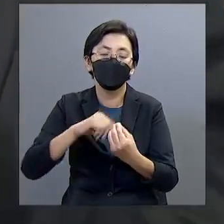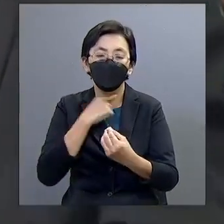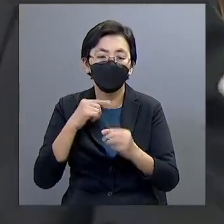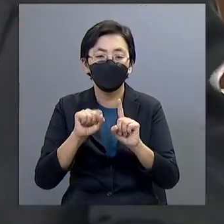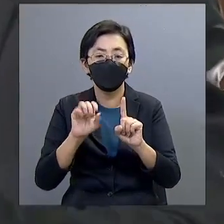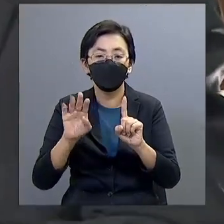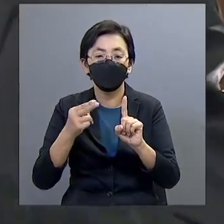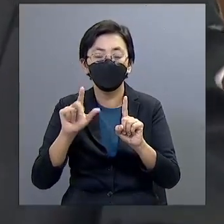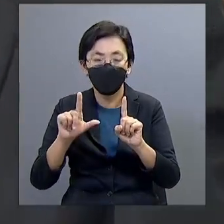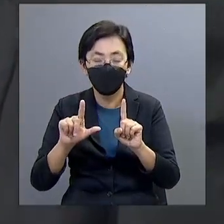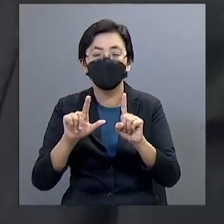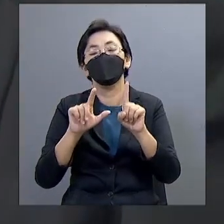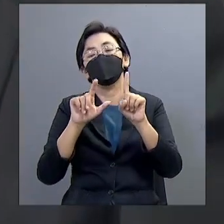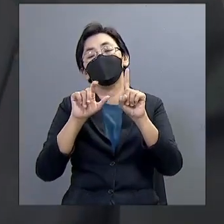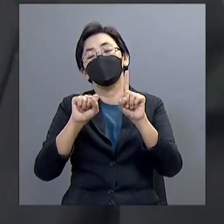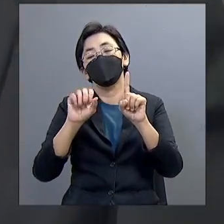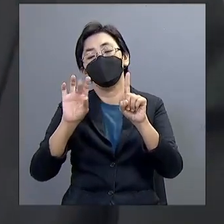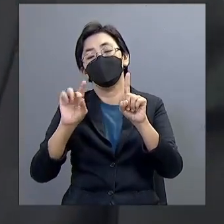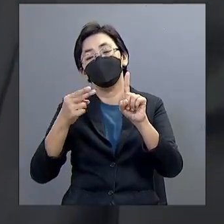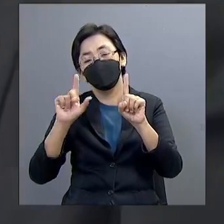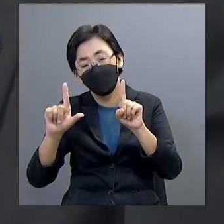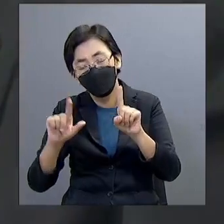4 จะเป็น 1.8-2.3 แนล้านได้